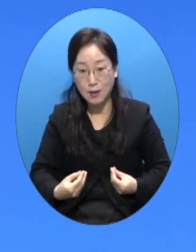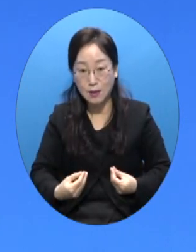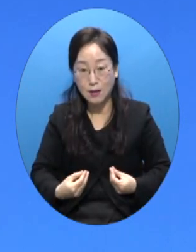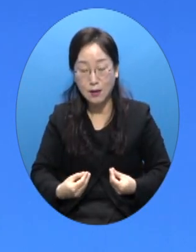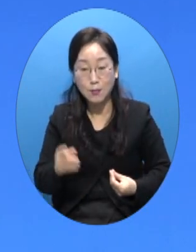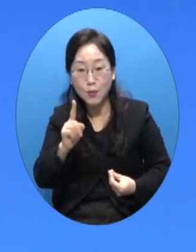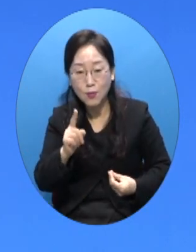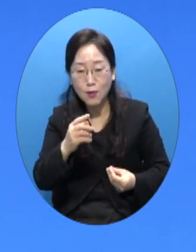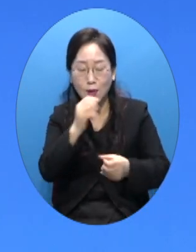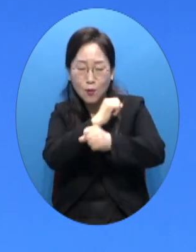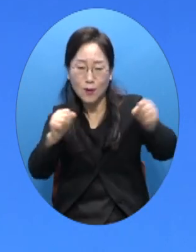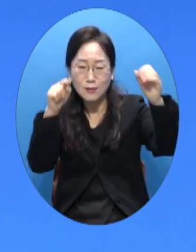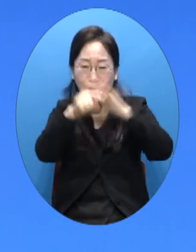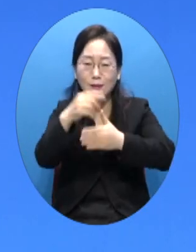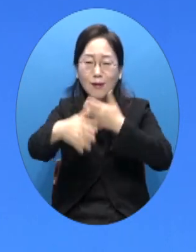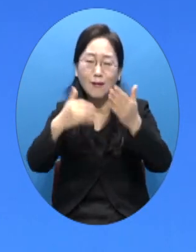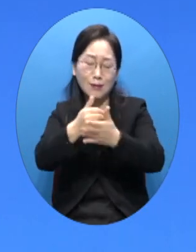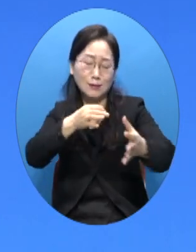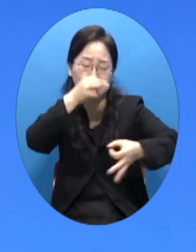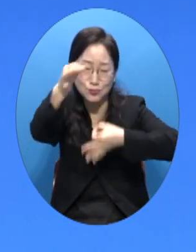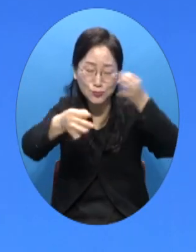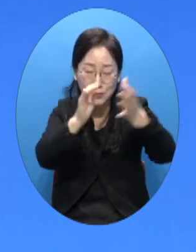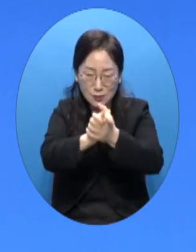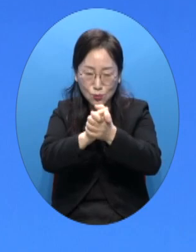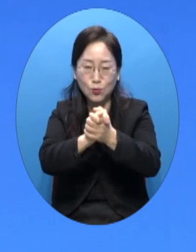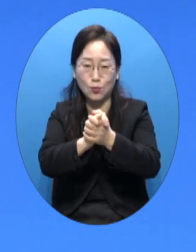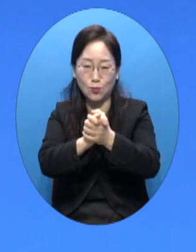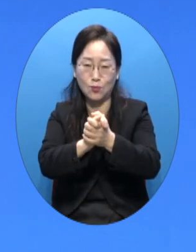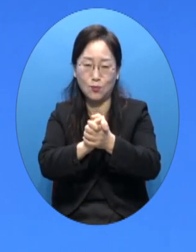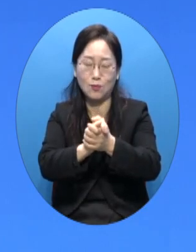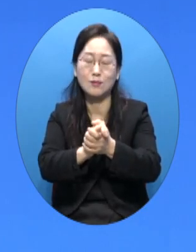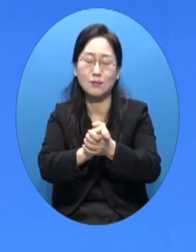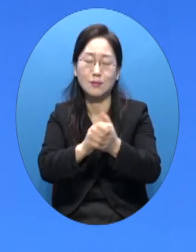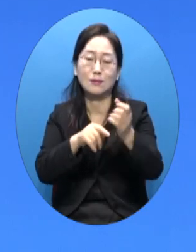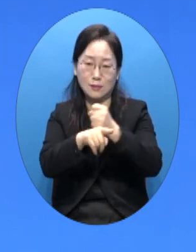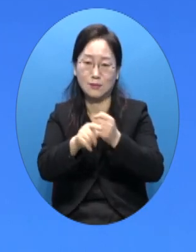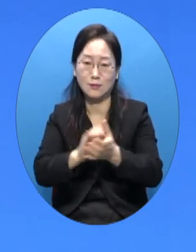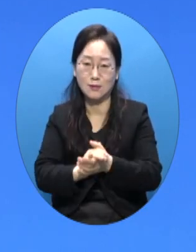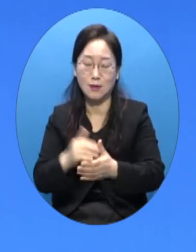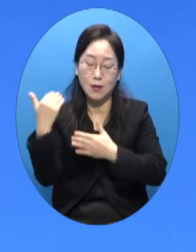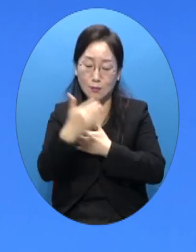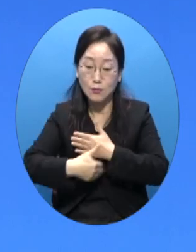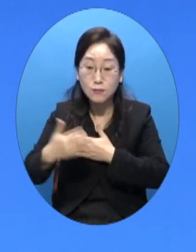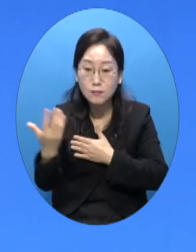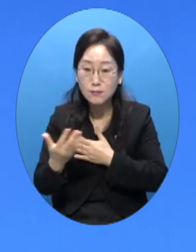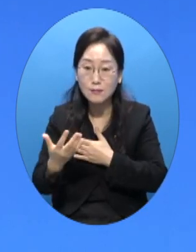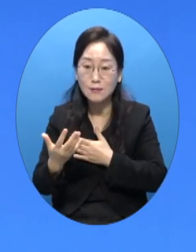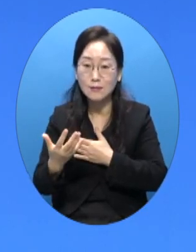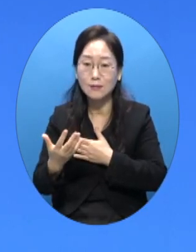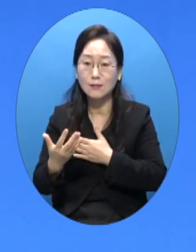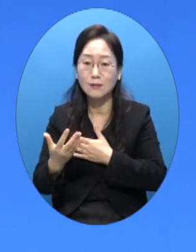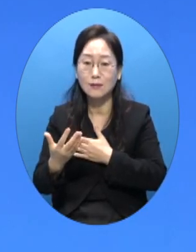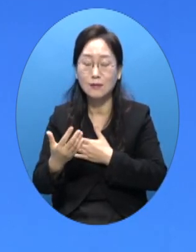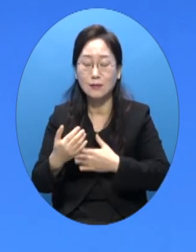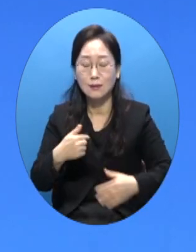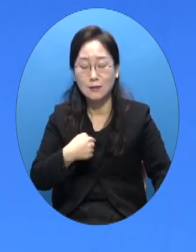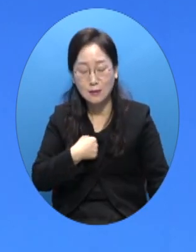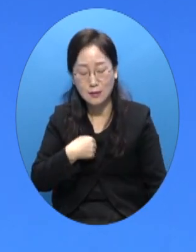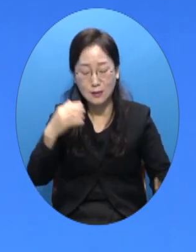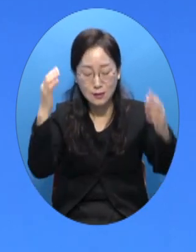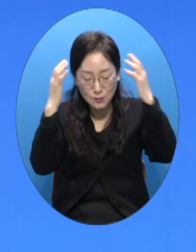광 가 하나님께 부르져 기도할 때인 것입니다 온 몸이 아파서 내가이